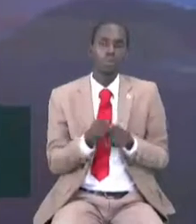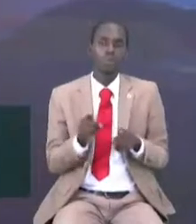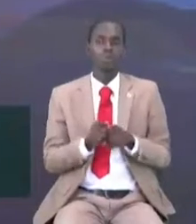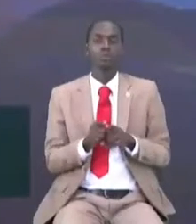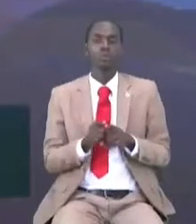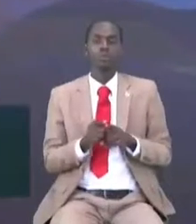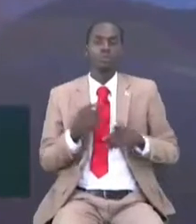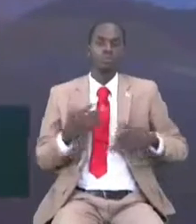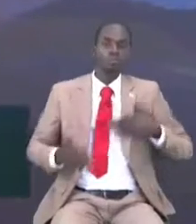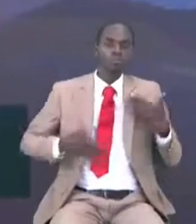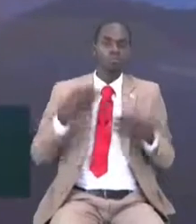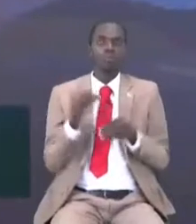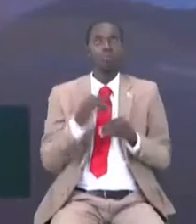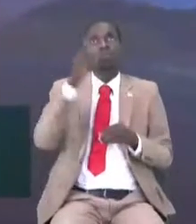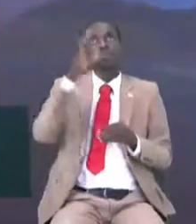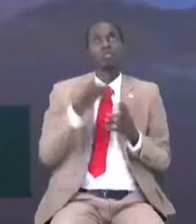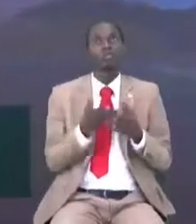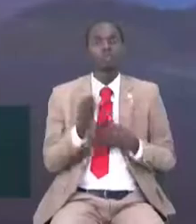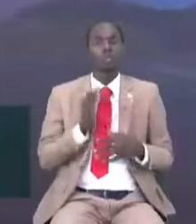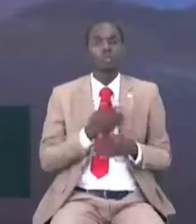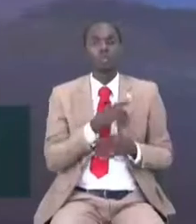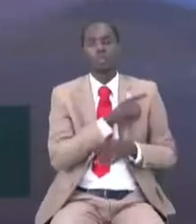qui maintenant